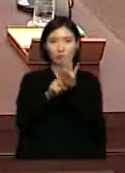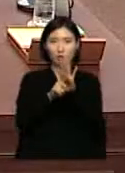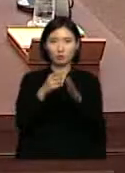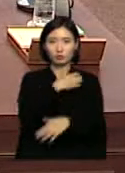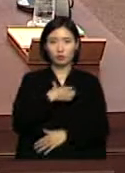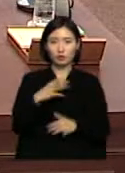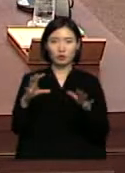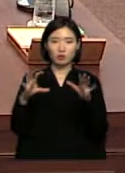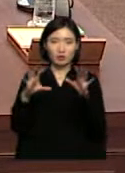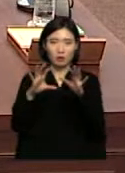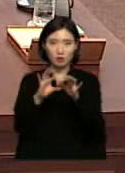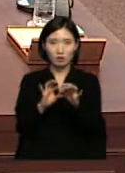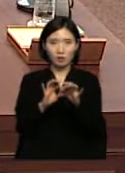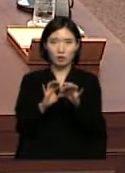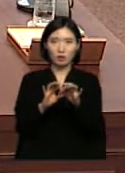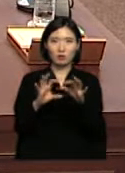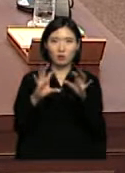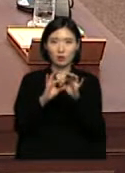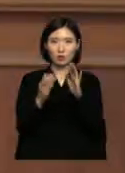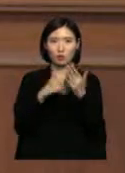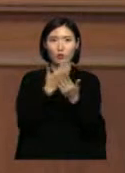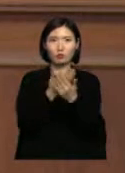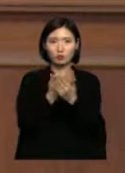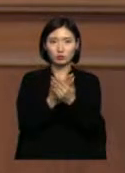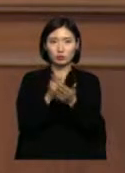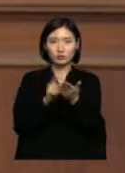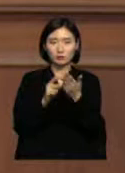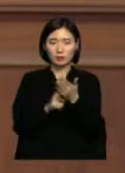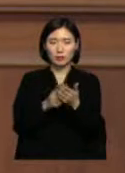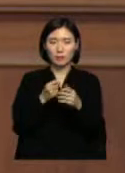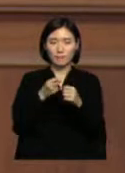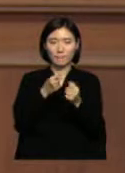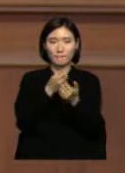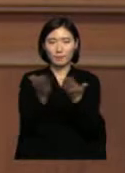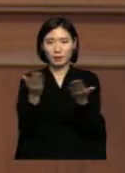전날 관련 공문을 급하게 만들어 배포했다는 의혹도